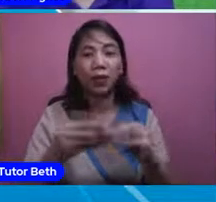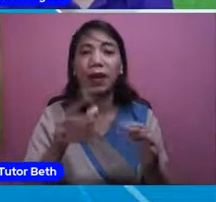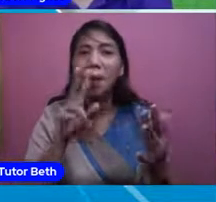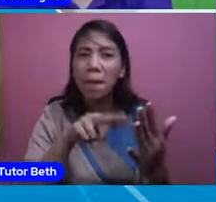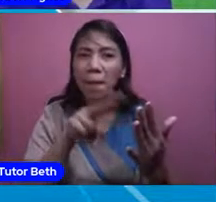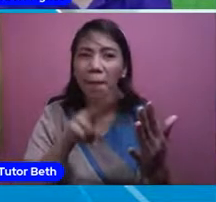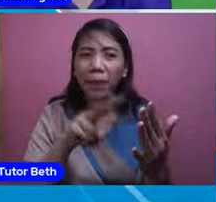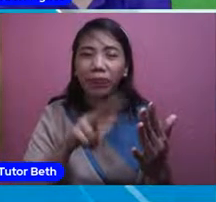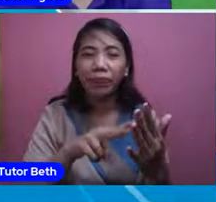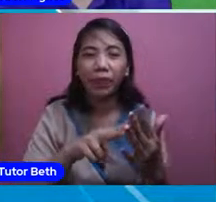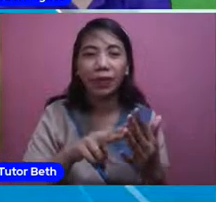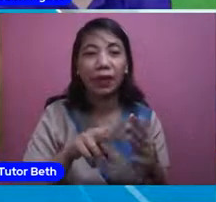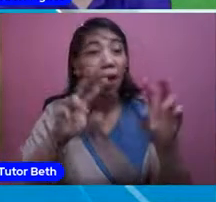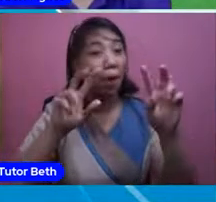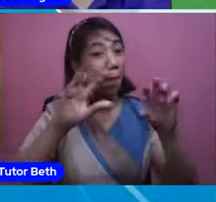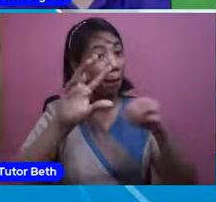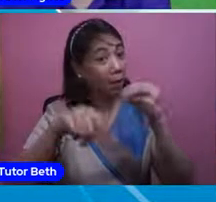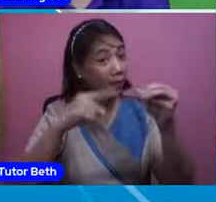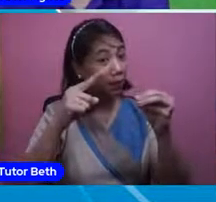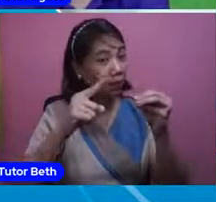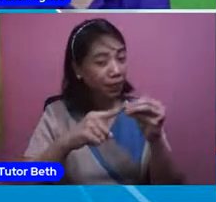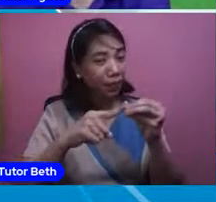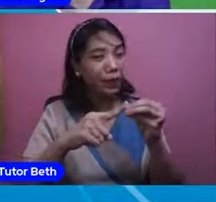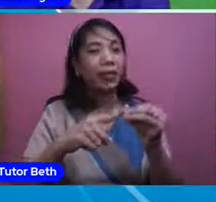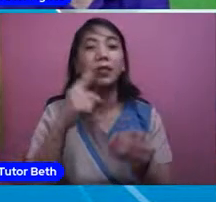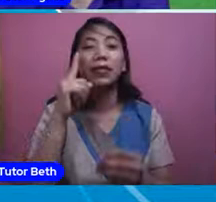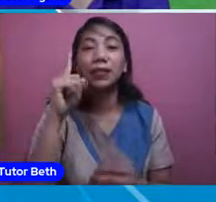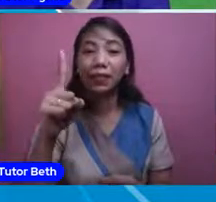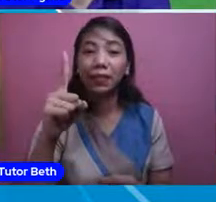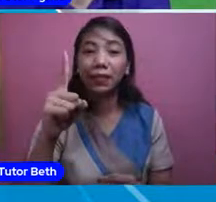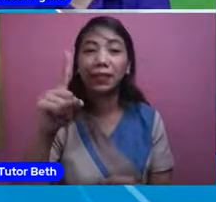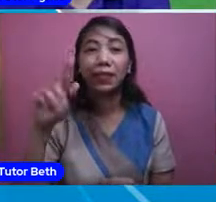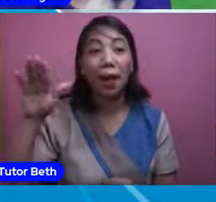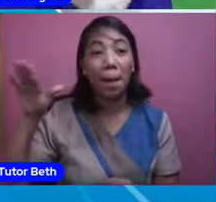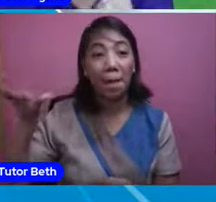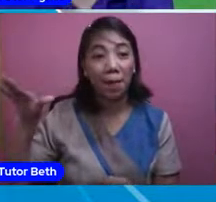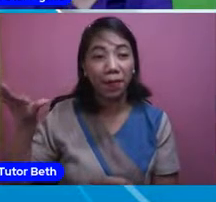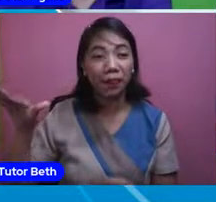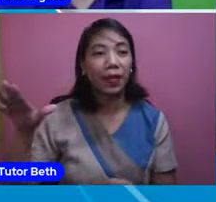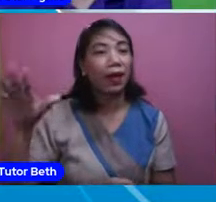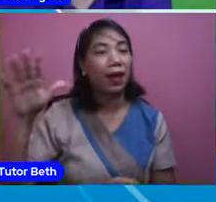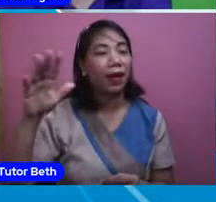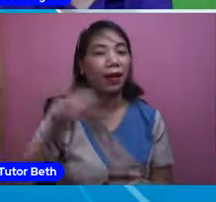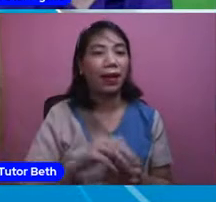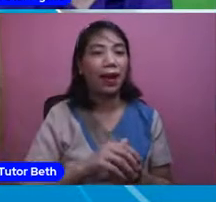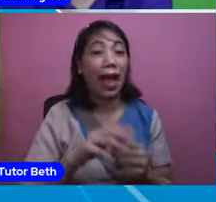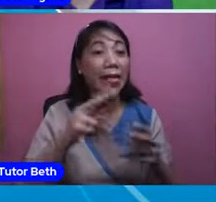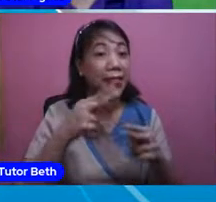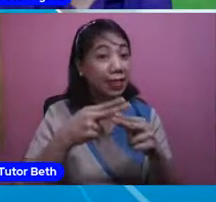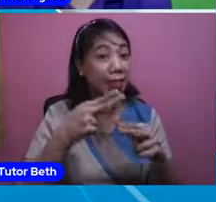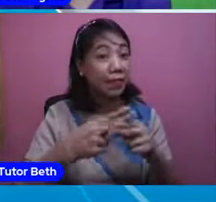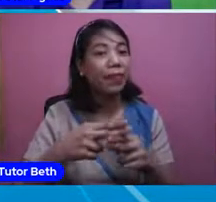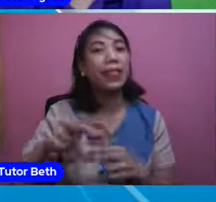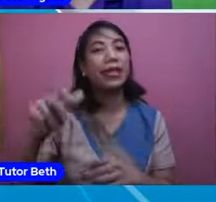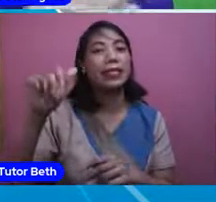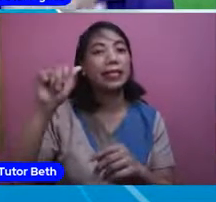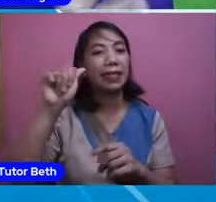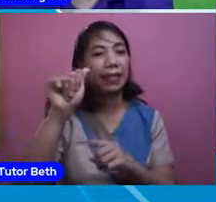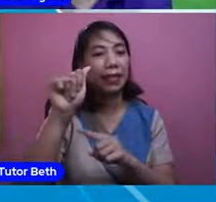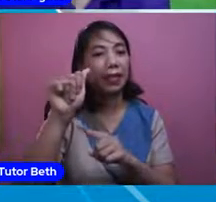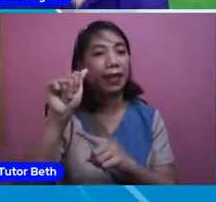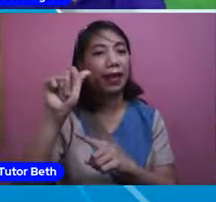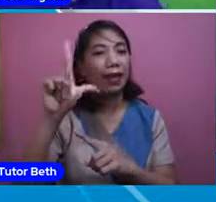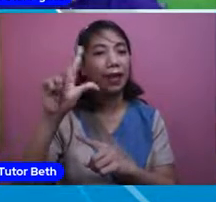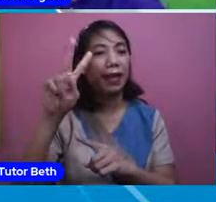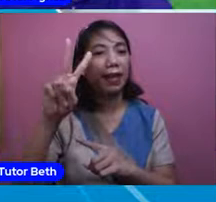ay tungkol sa isang batang lalaki. Okay, ang pangalan niya ay si Alvin. Siya si